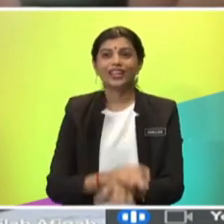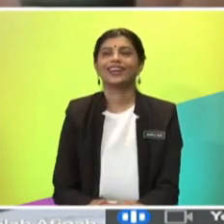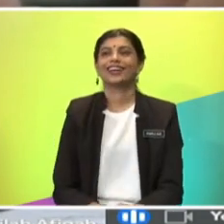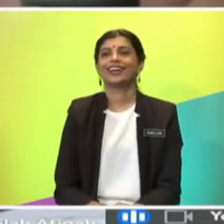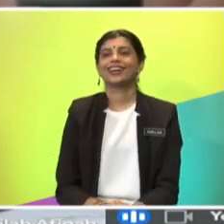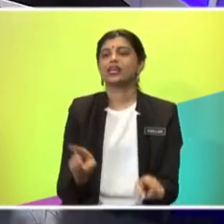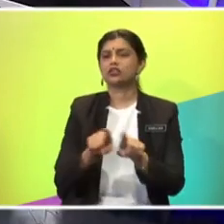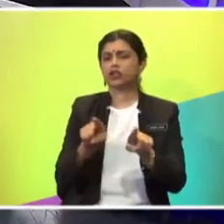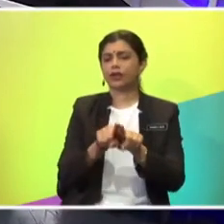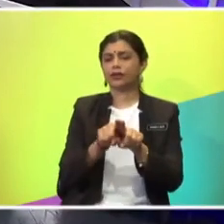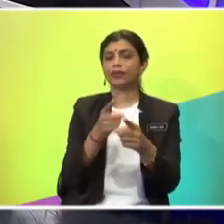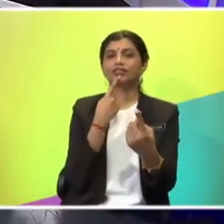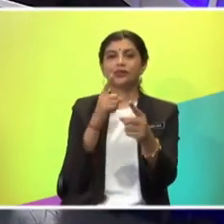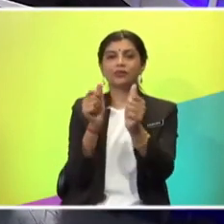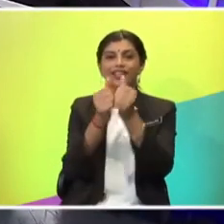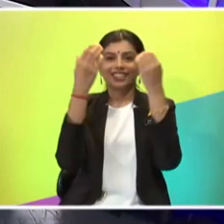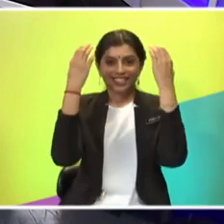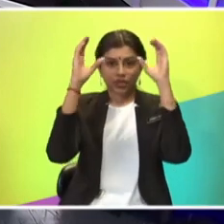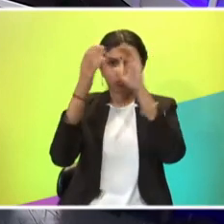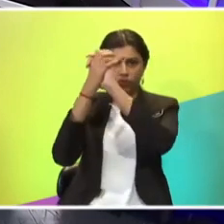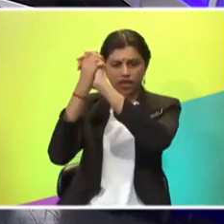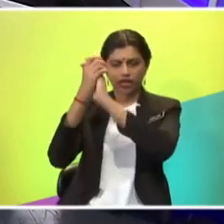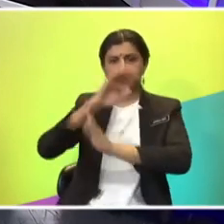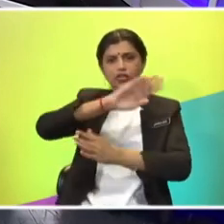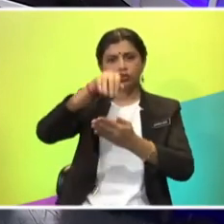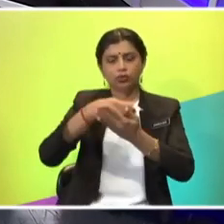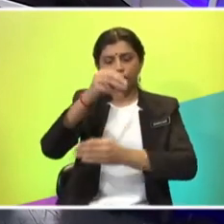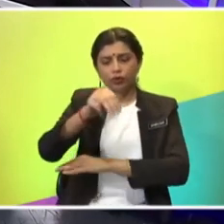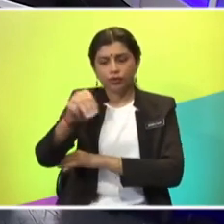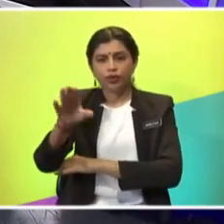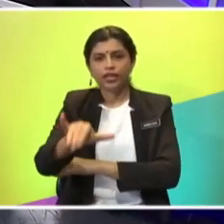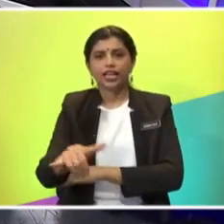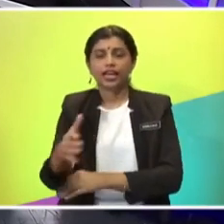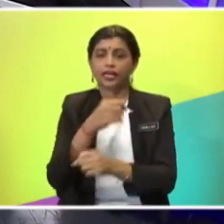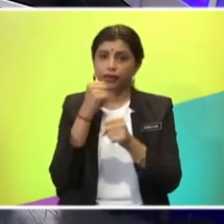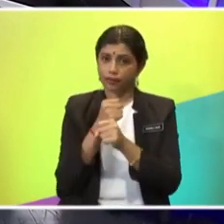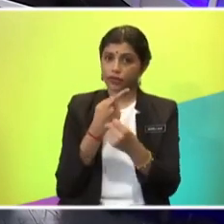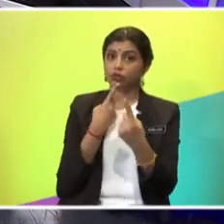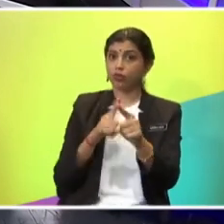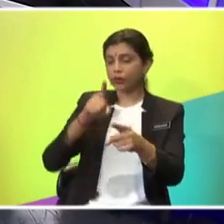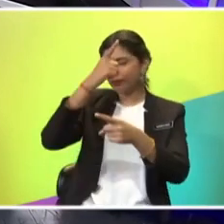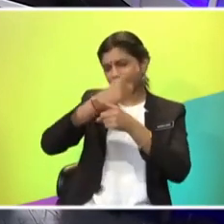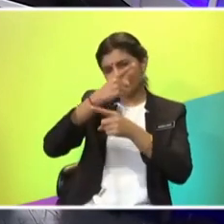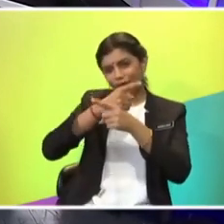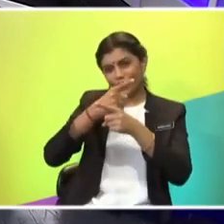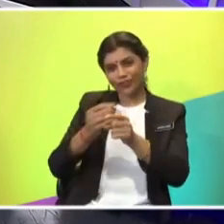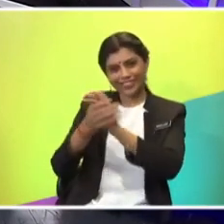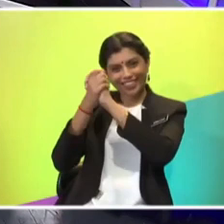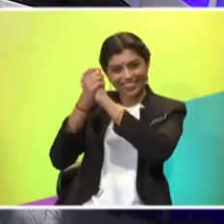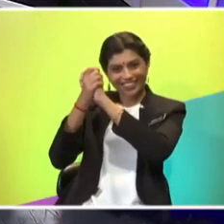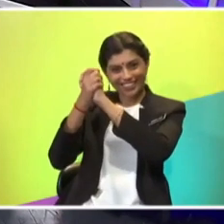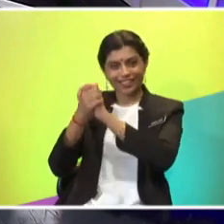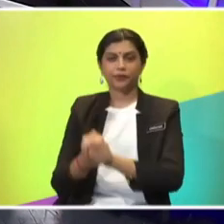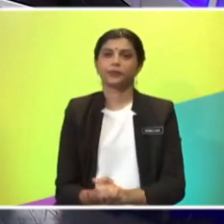RM3,440. Ya, betul. Sama dengan Cikgu Mas. RM3,440. Okey. Baiklah, untuk yang seterusnya. Baik.